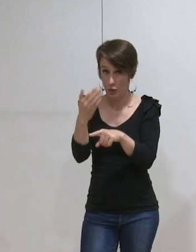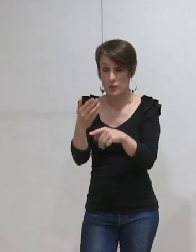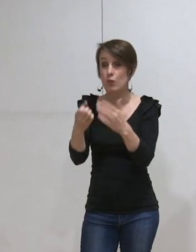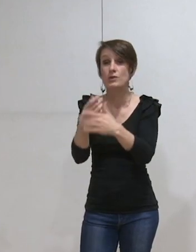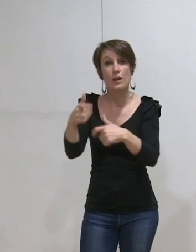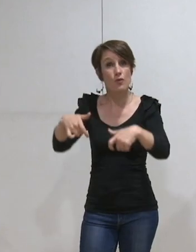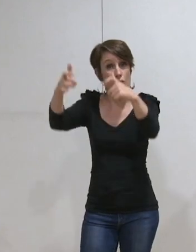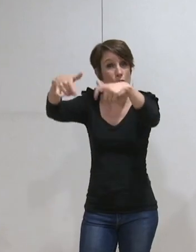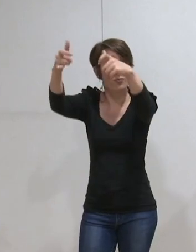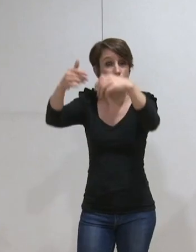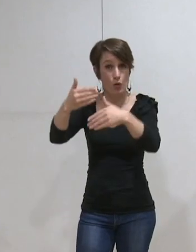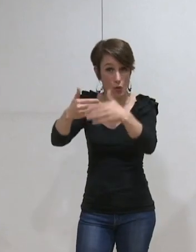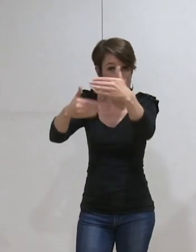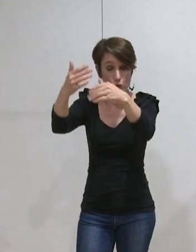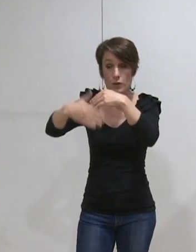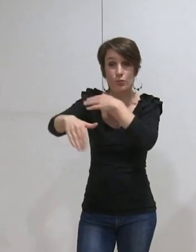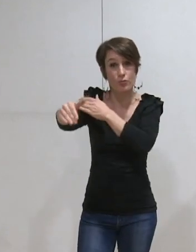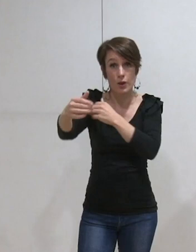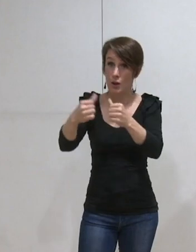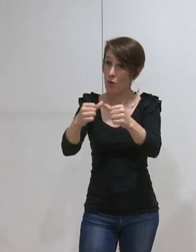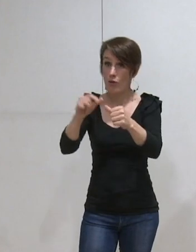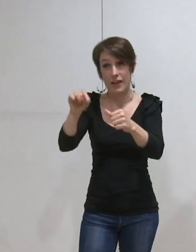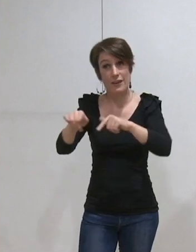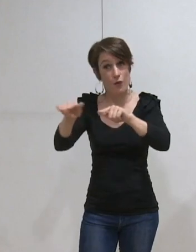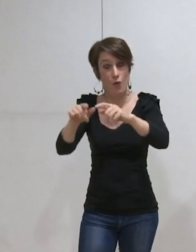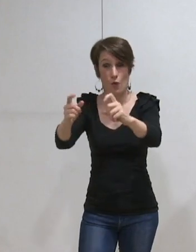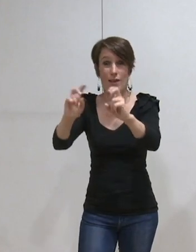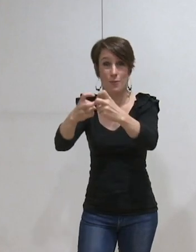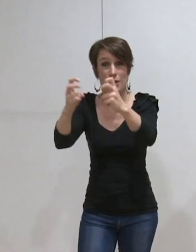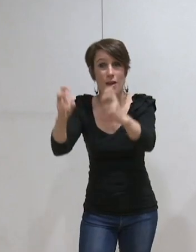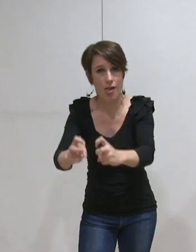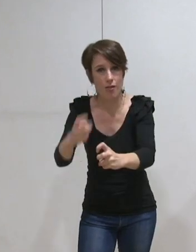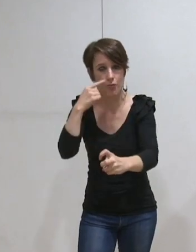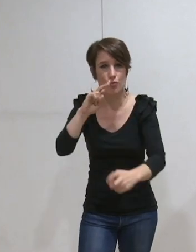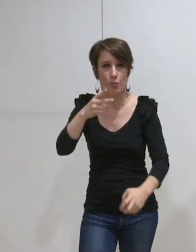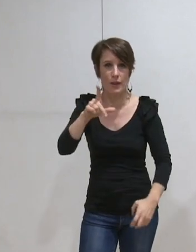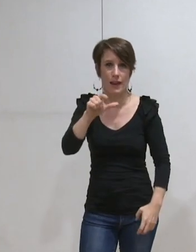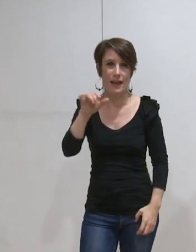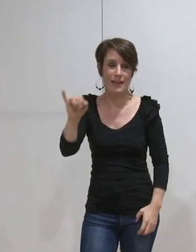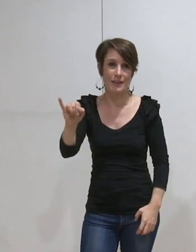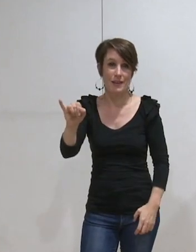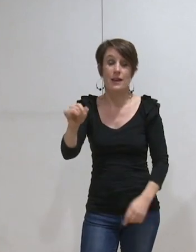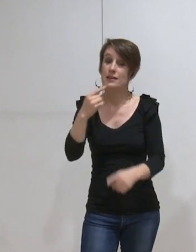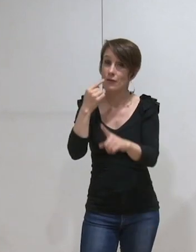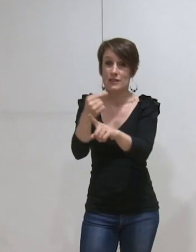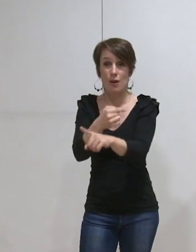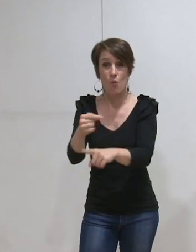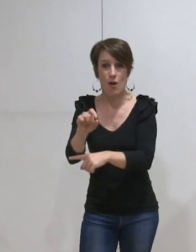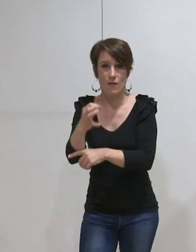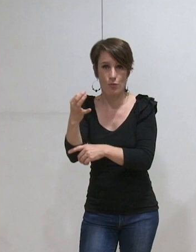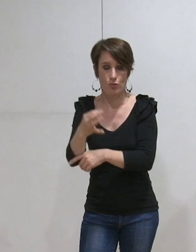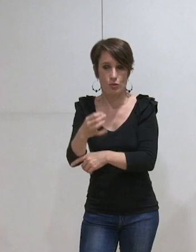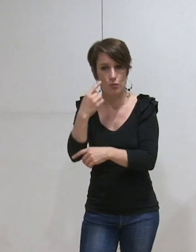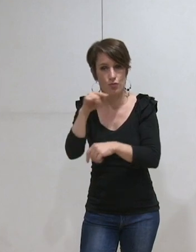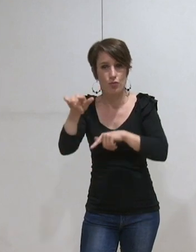contribue et bien de minorer les loyers au niveau du plai à hauteur de 20 % des surfaces utiles des